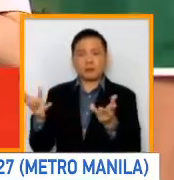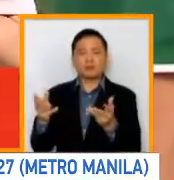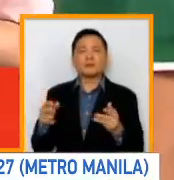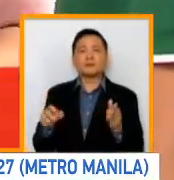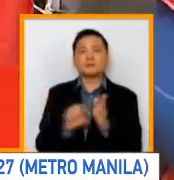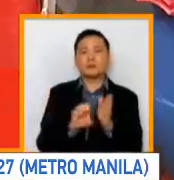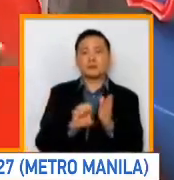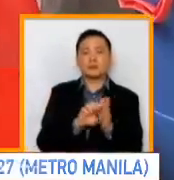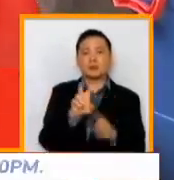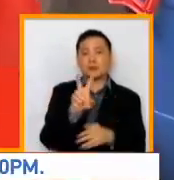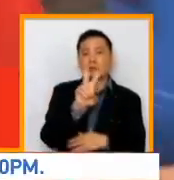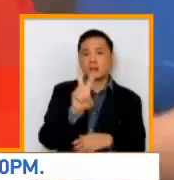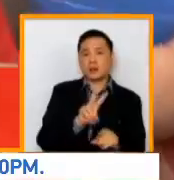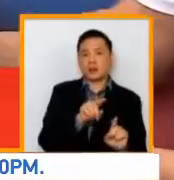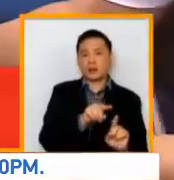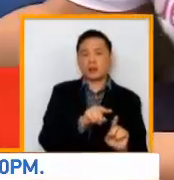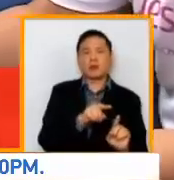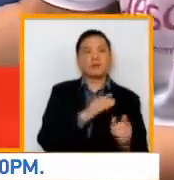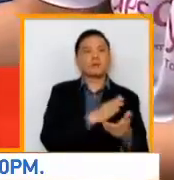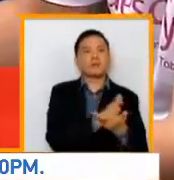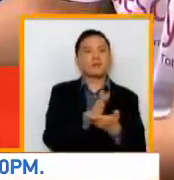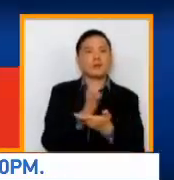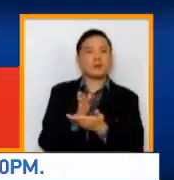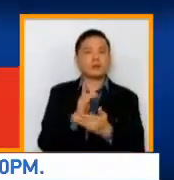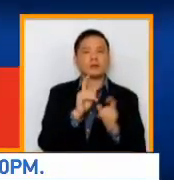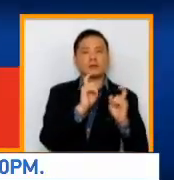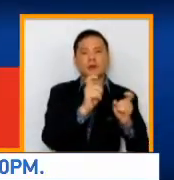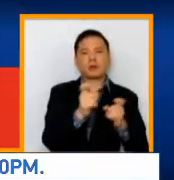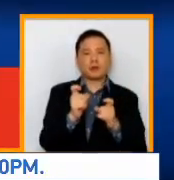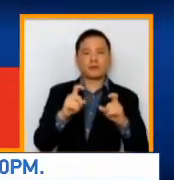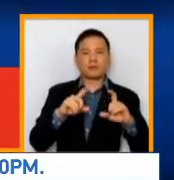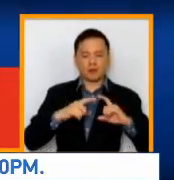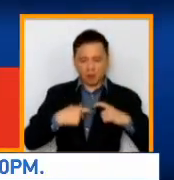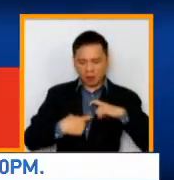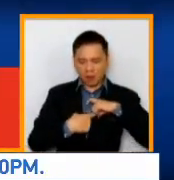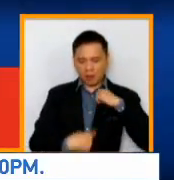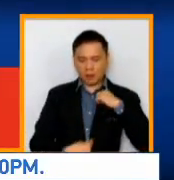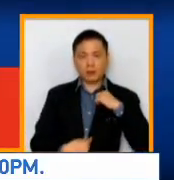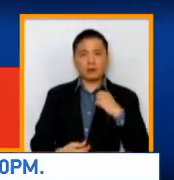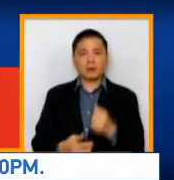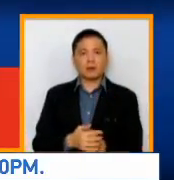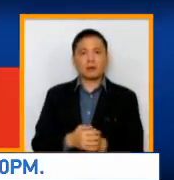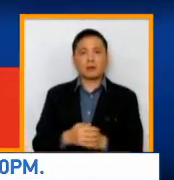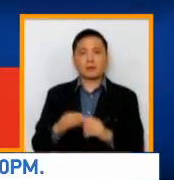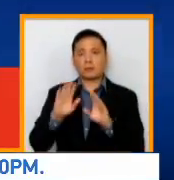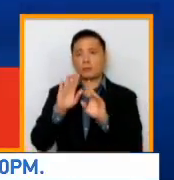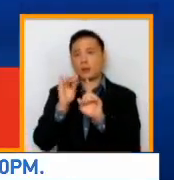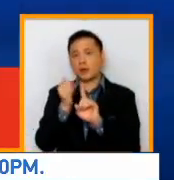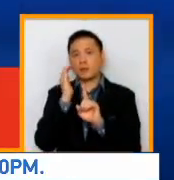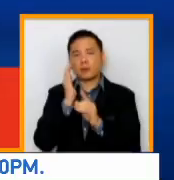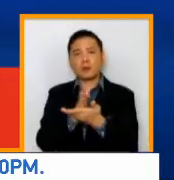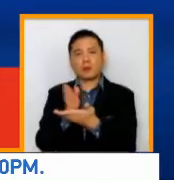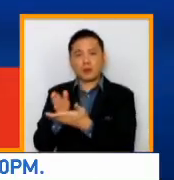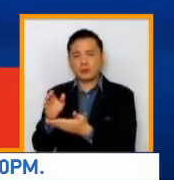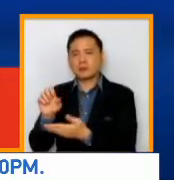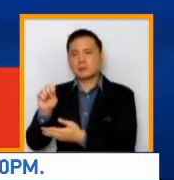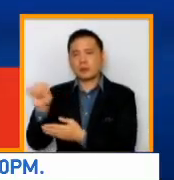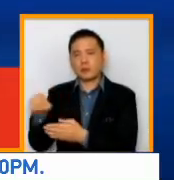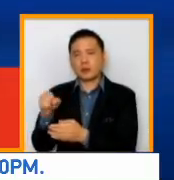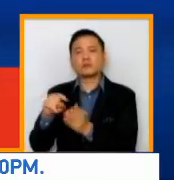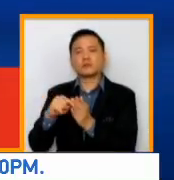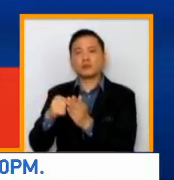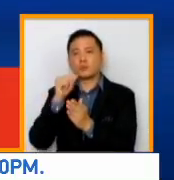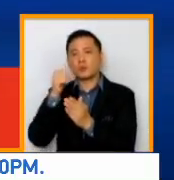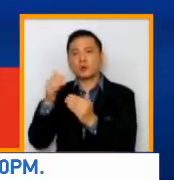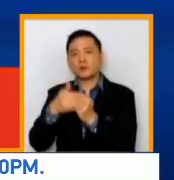ang pamamahagi ng quarantine pass. Magbabahay-bahay rin ang mga opisyal ng barangay sa San Juan simula bukas para mamahagi